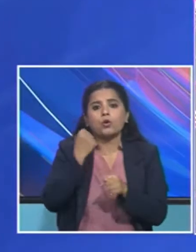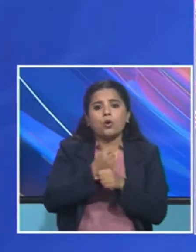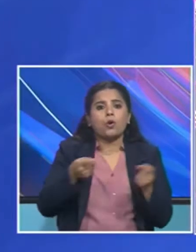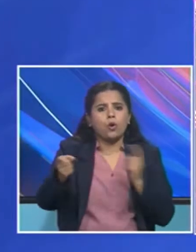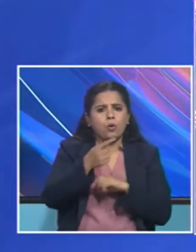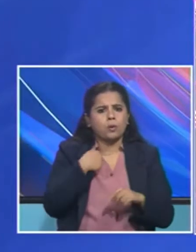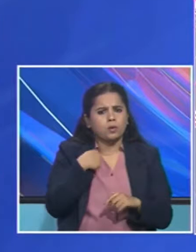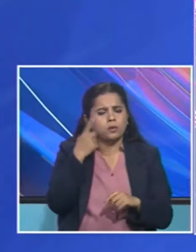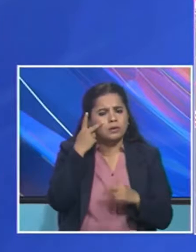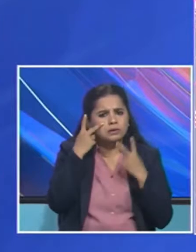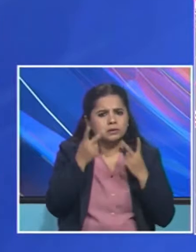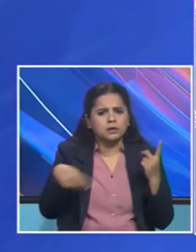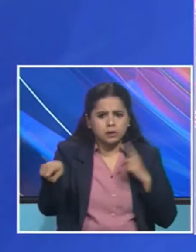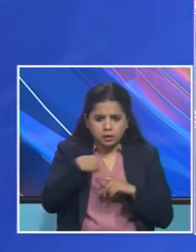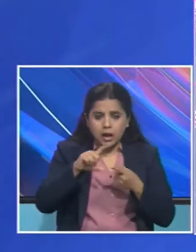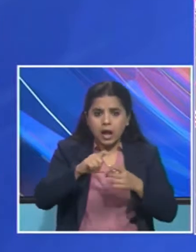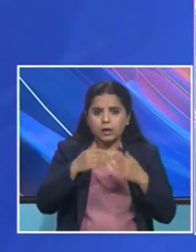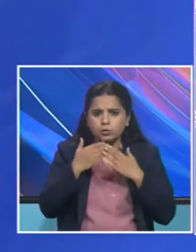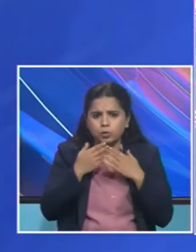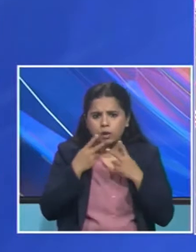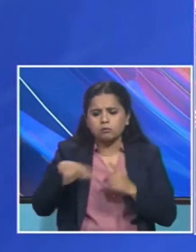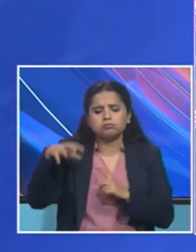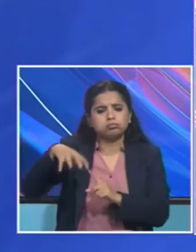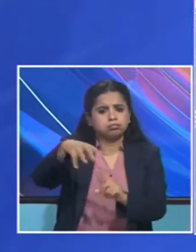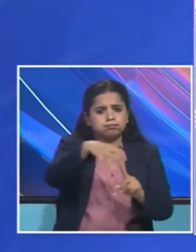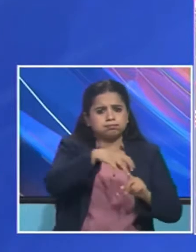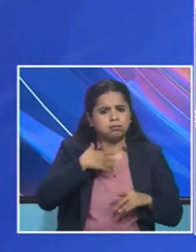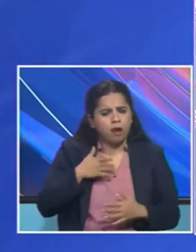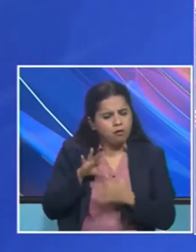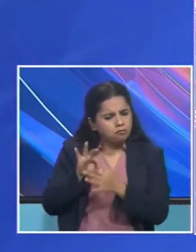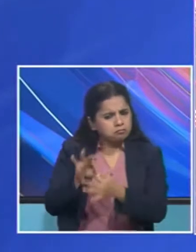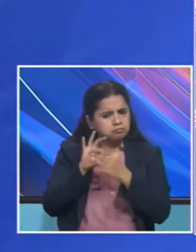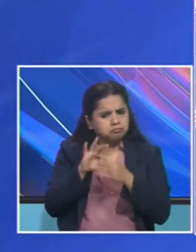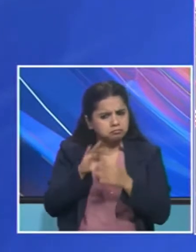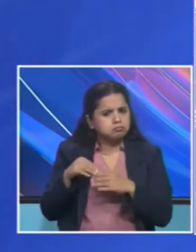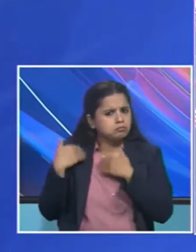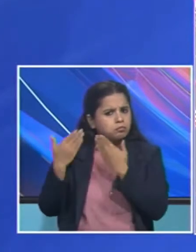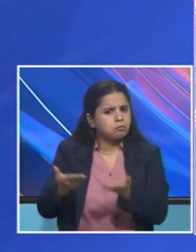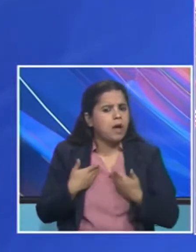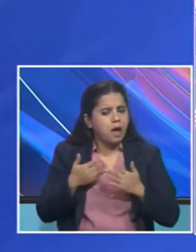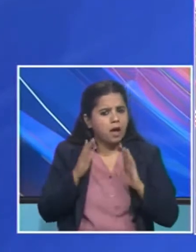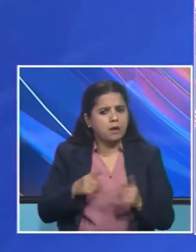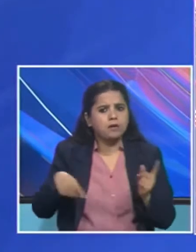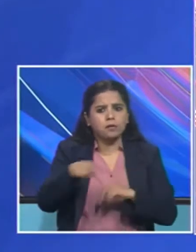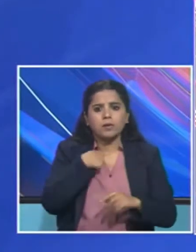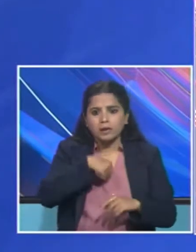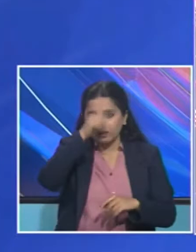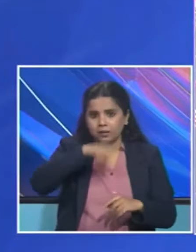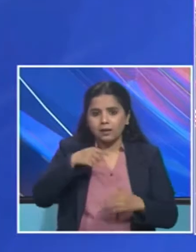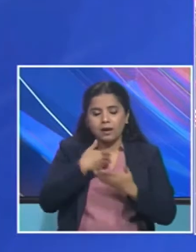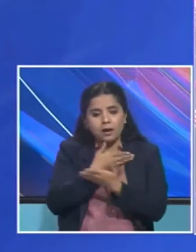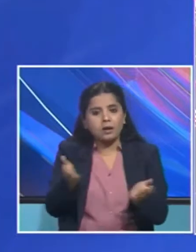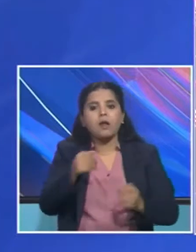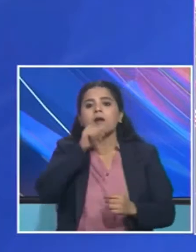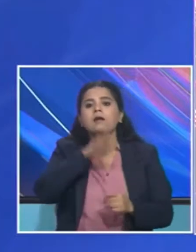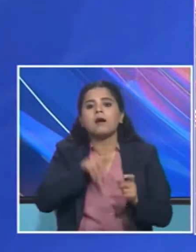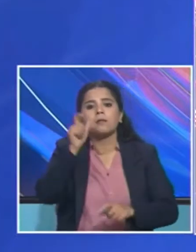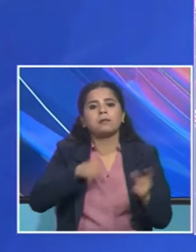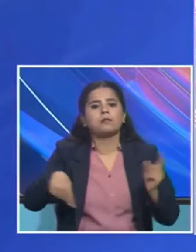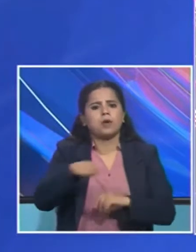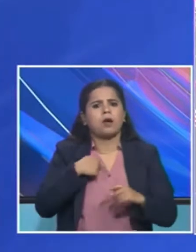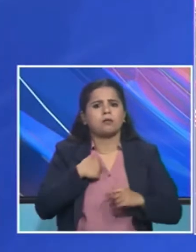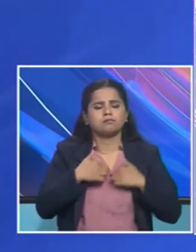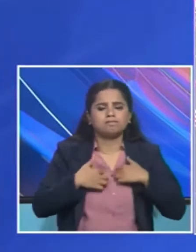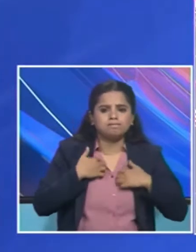मेरा शिक्षण संस्थानों के साथ सक्रिय जुड़ाव रहा है। मैंने देश के युवाओं के उत्साह